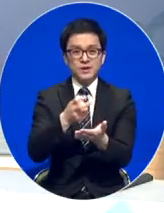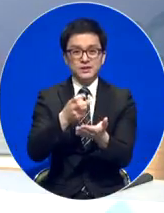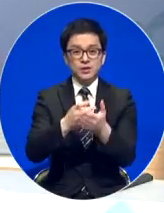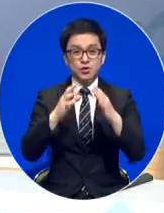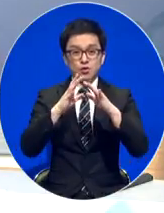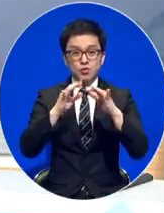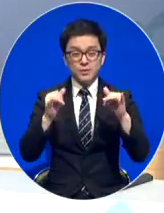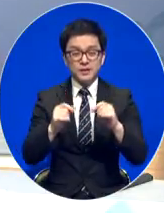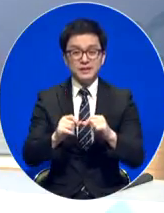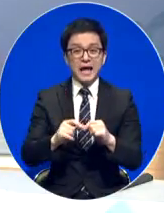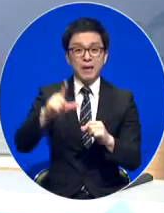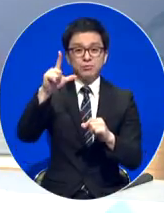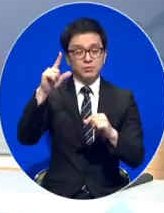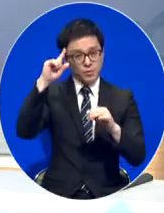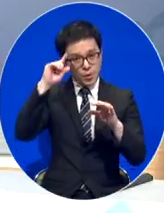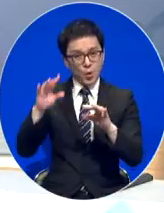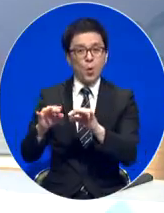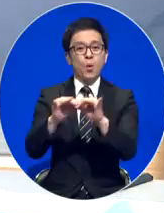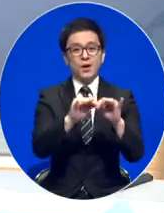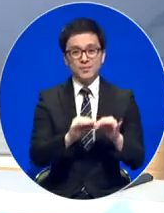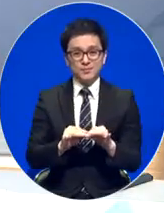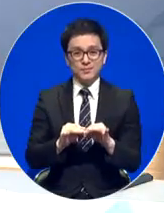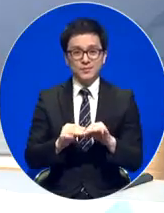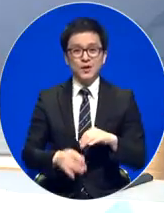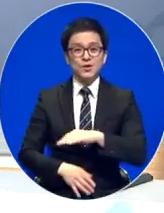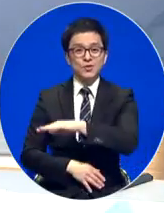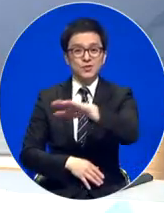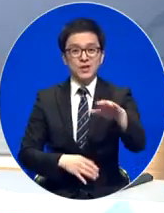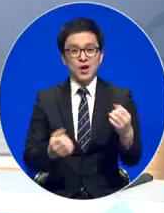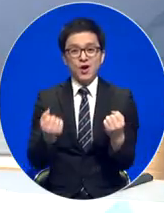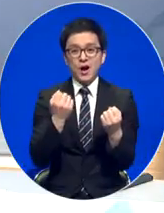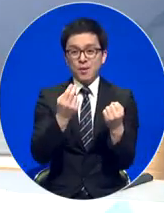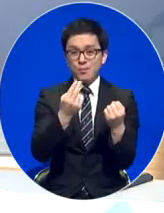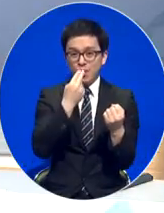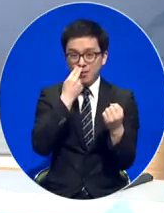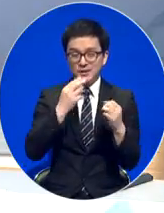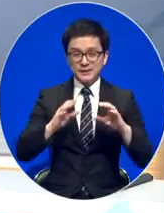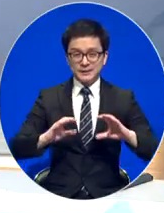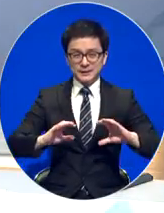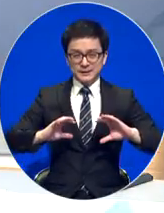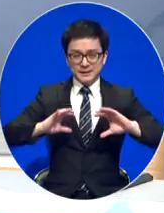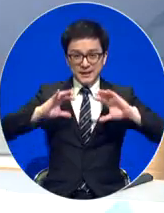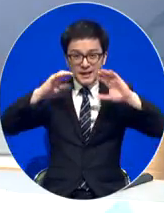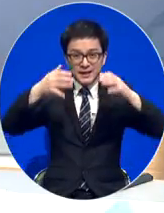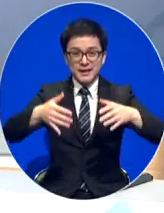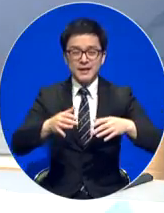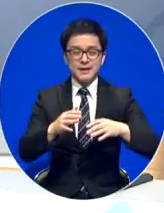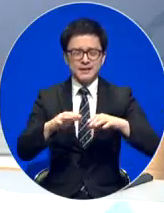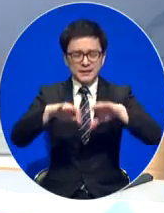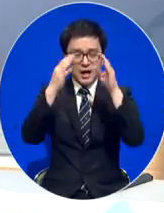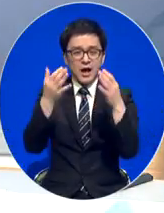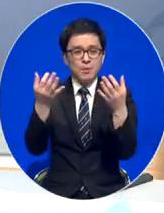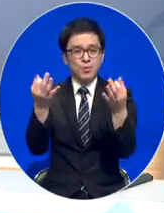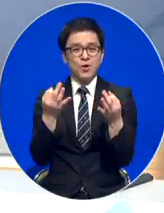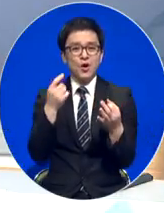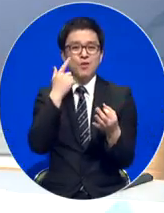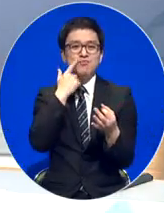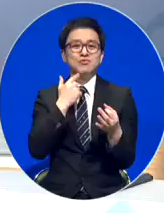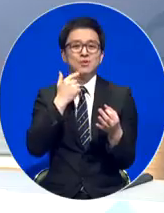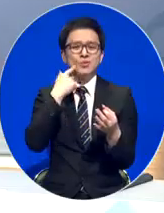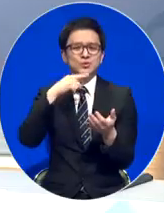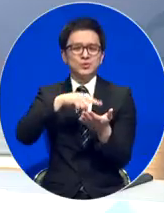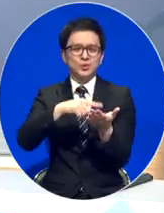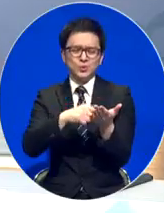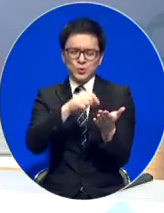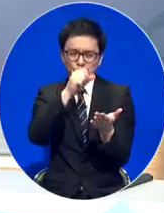국민 대다수의 공감을 얻고 있었습니다. 우리 건강보험은 세계에 내놓아서 자랑할 만하다는 평가를